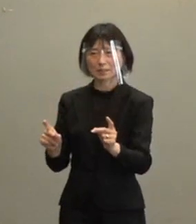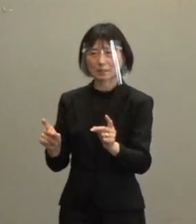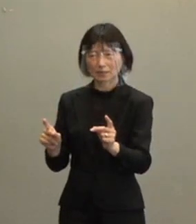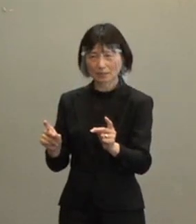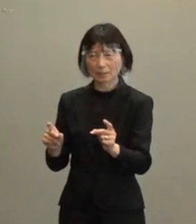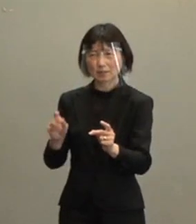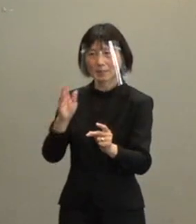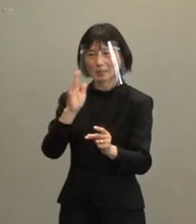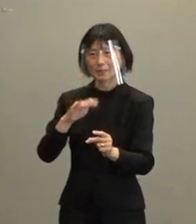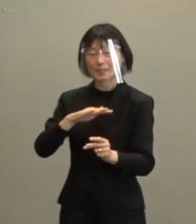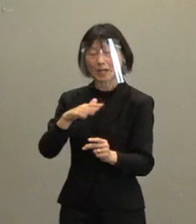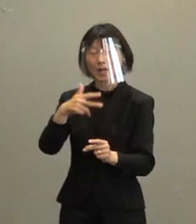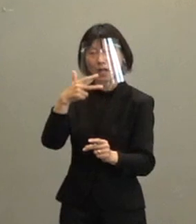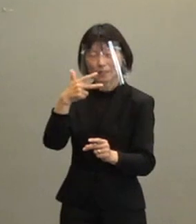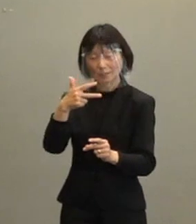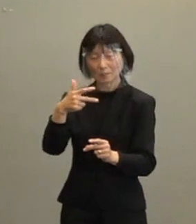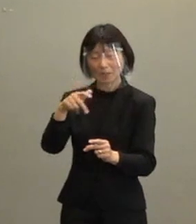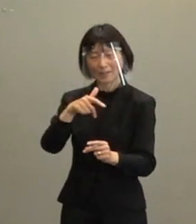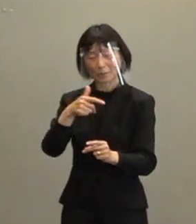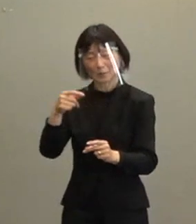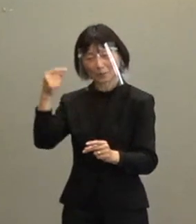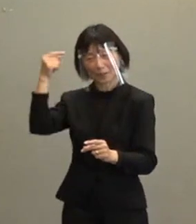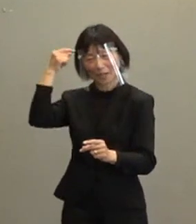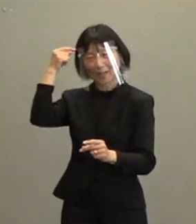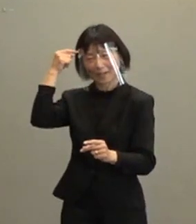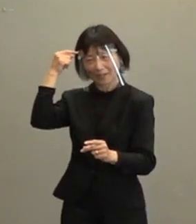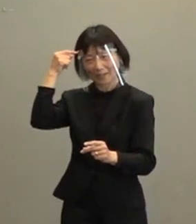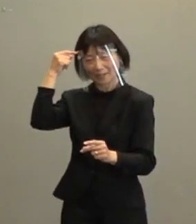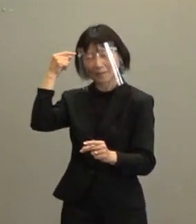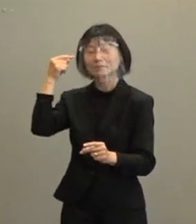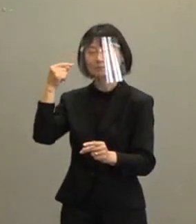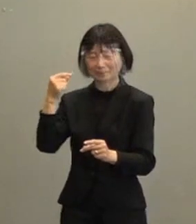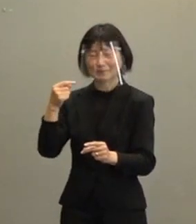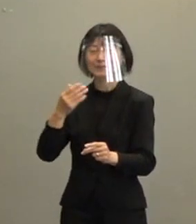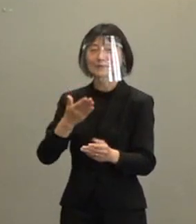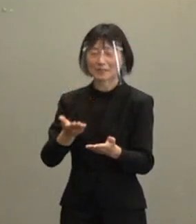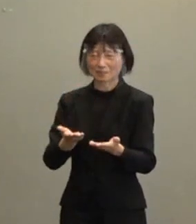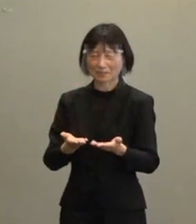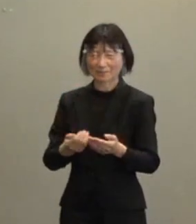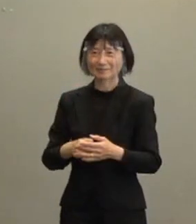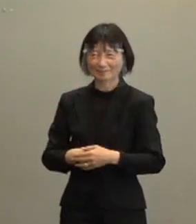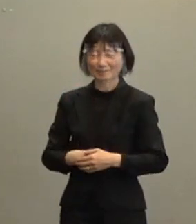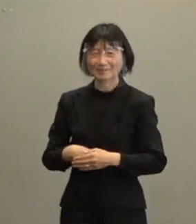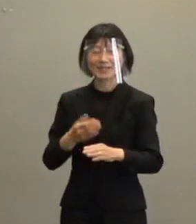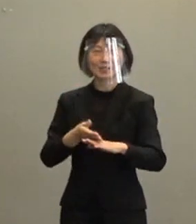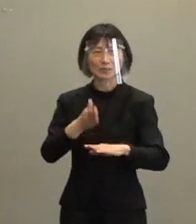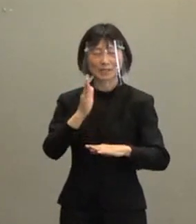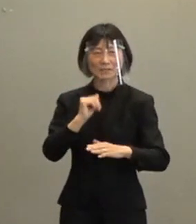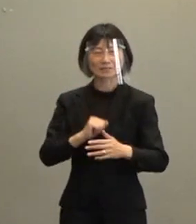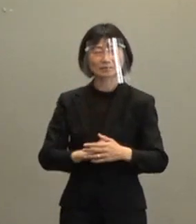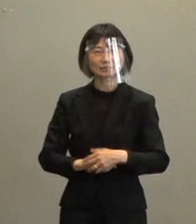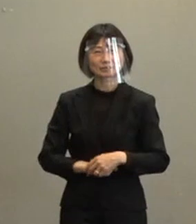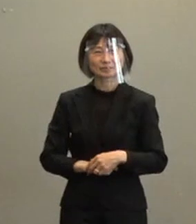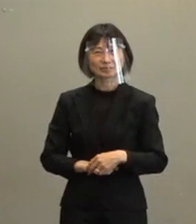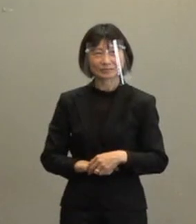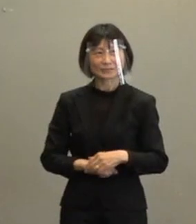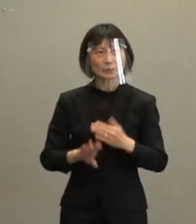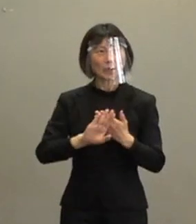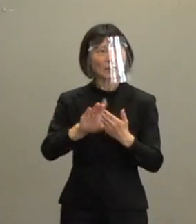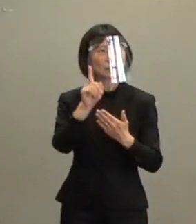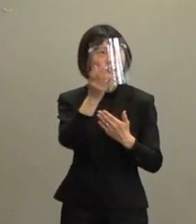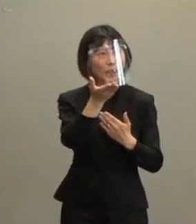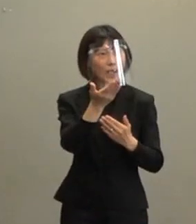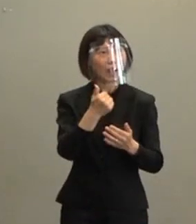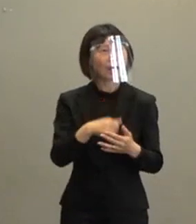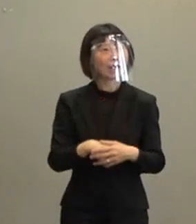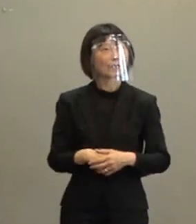題ですし、市原さんが今いろいろお考えになっているというふうに承知しています。 ありがとうございました。 他いかがでしょ